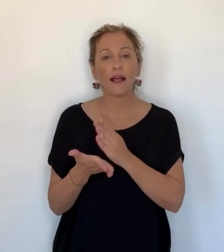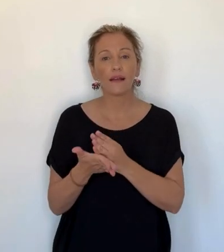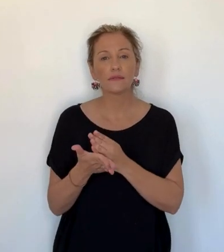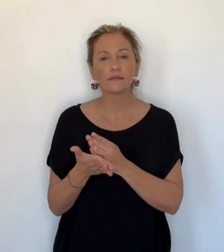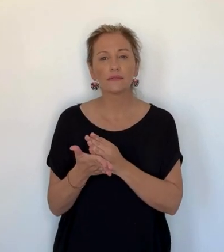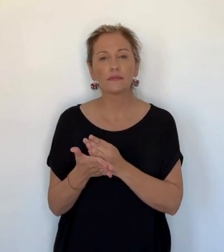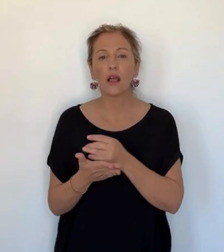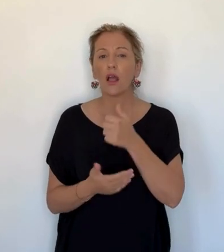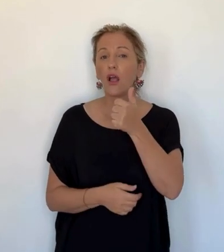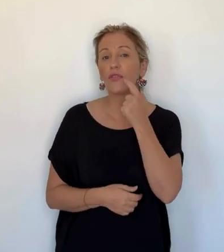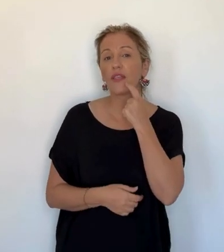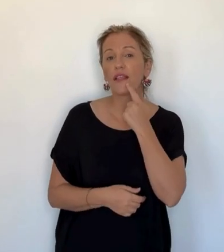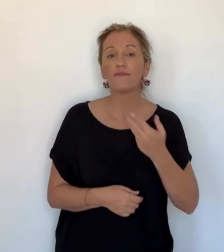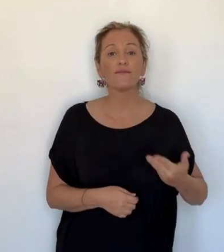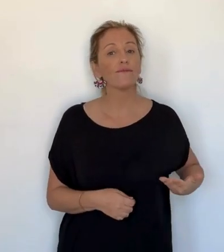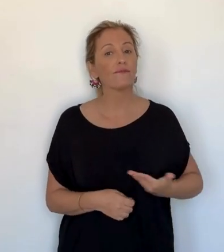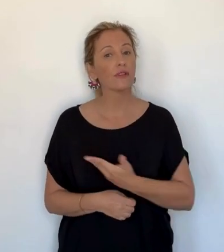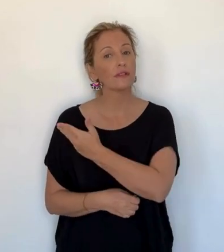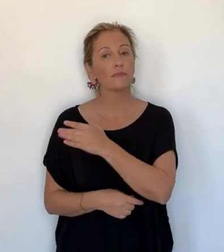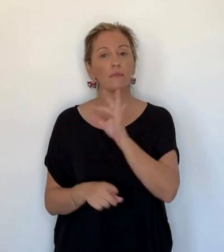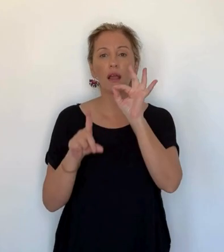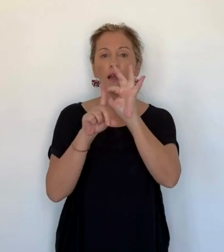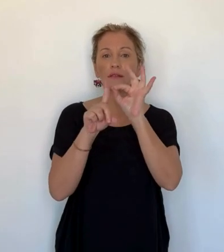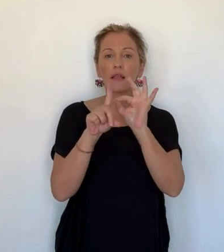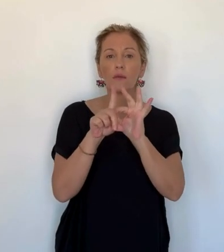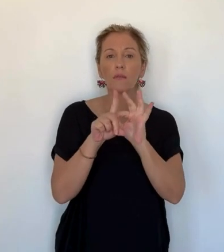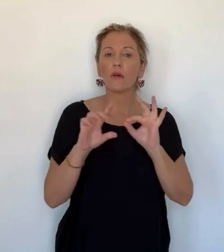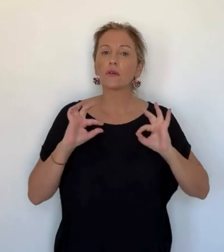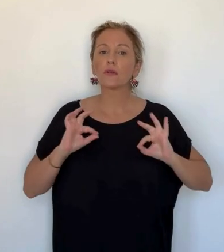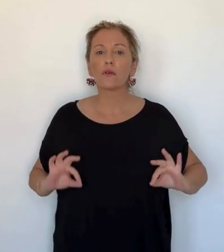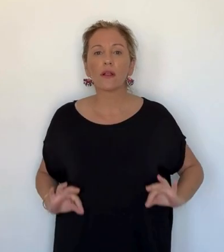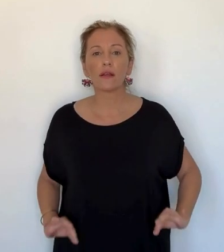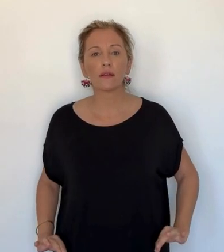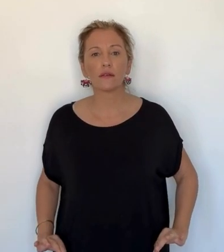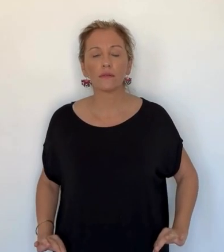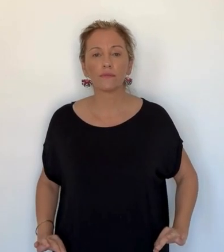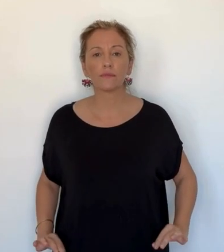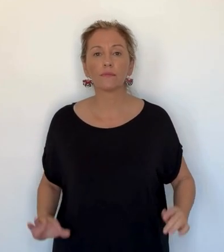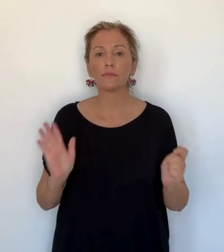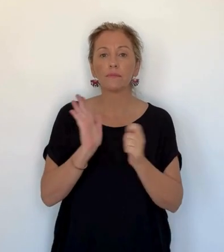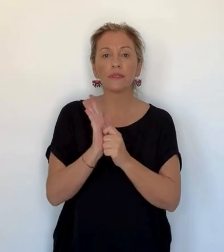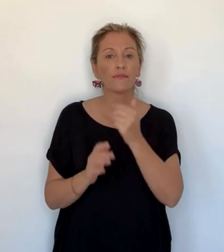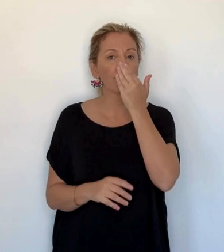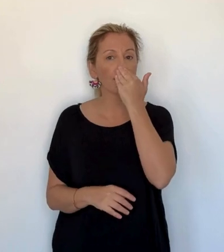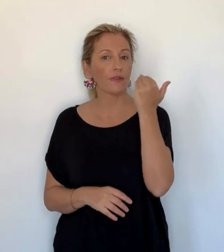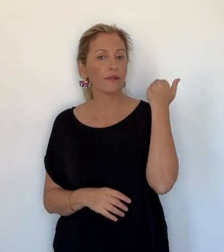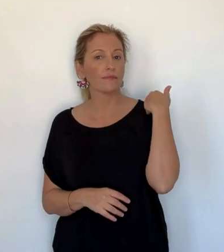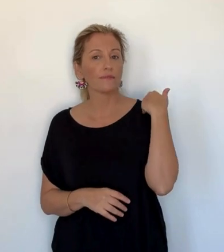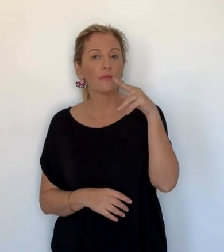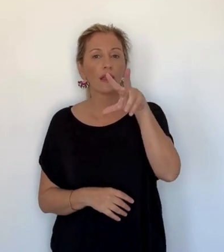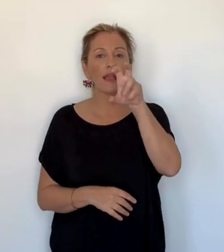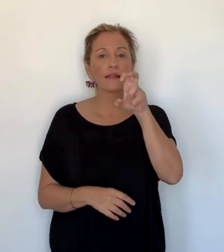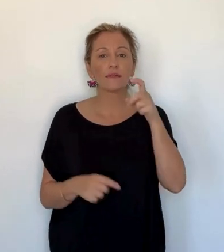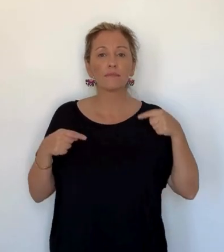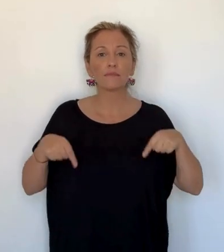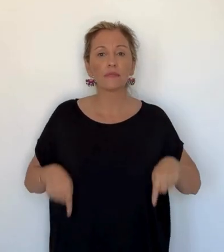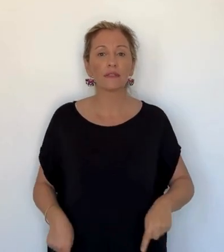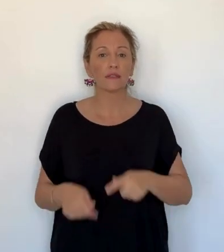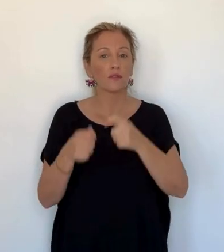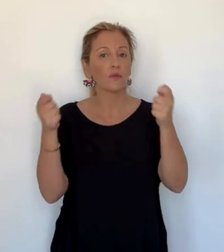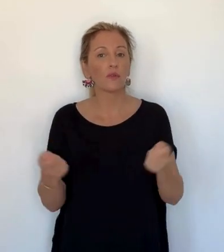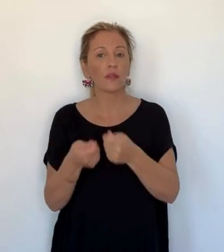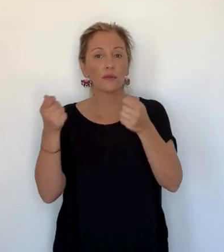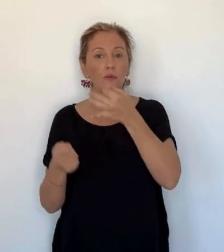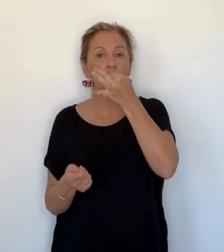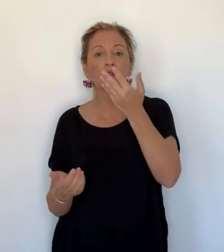Plus d'un élève par classe est victime de harcèlement scolaire. C'est ce qu'avait déclaré l'ex-ministre de l'Éducation en février dernier. La Corse n'échappe pas